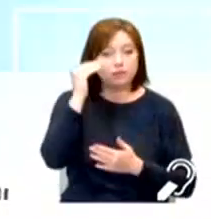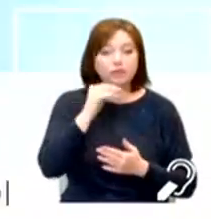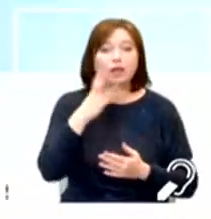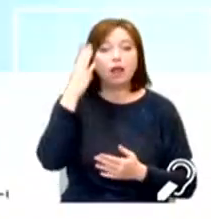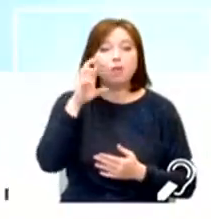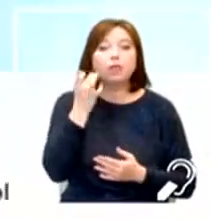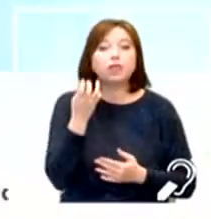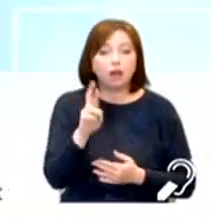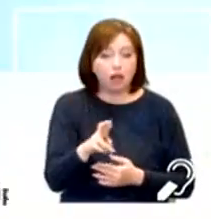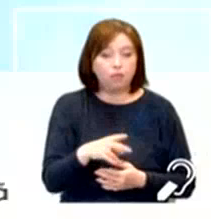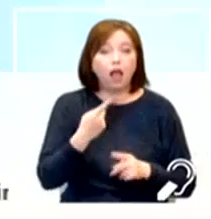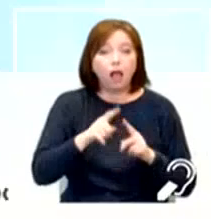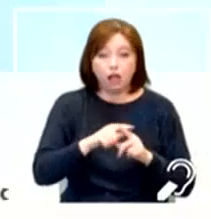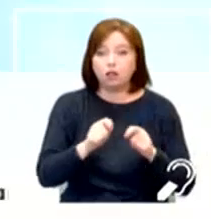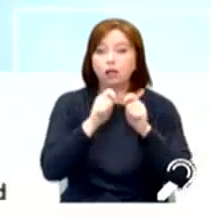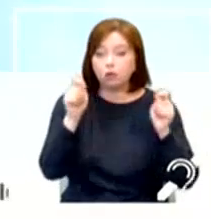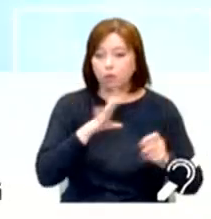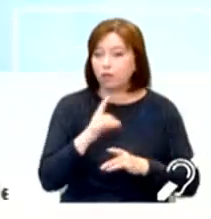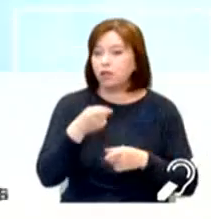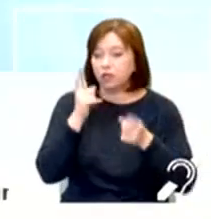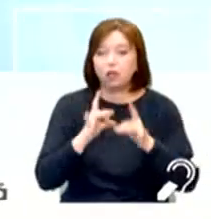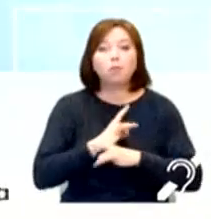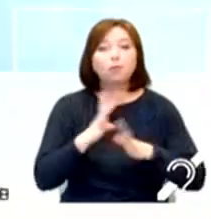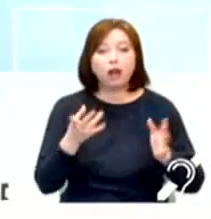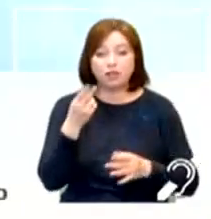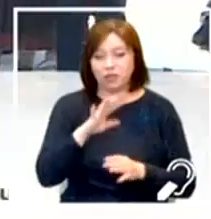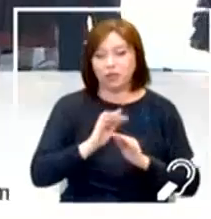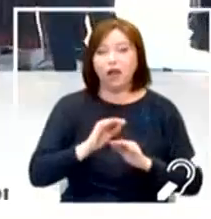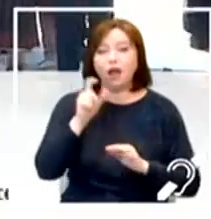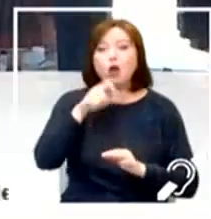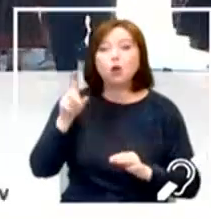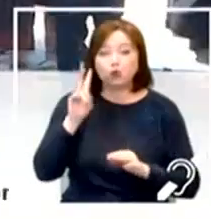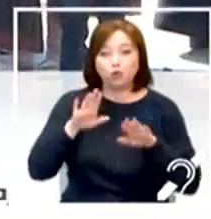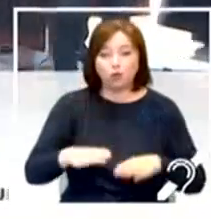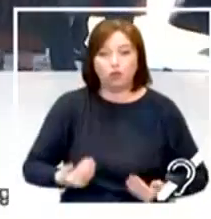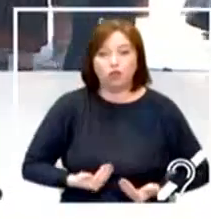Sud. Inaugurarea a fost o adevărată sărbătoare pentru localnici.